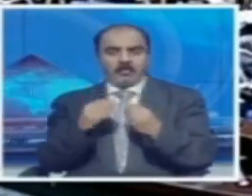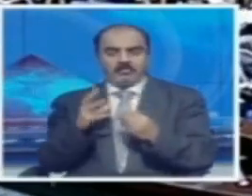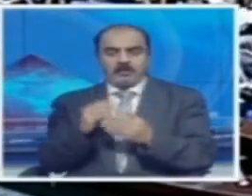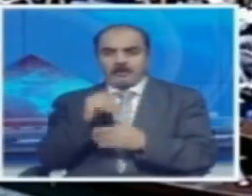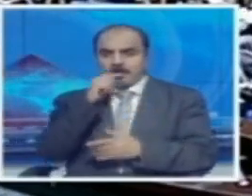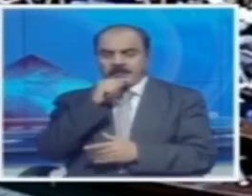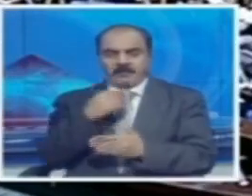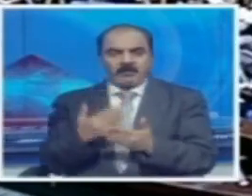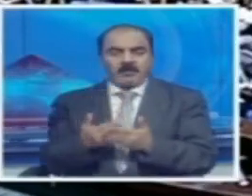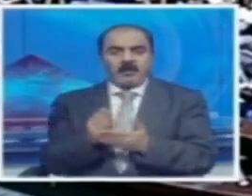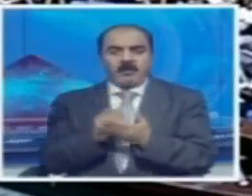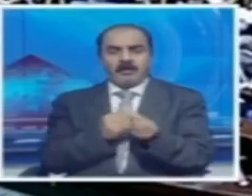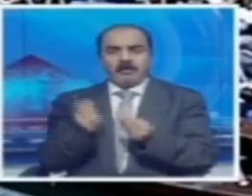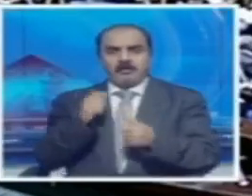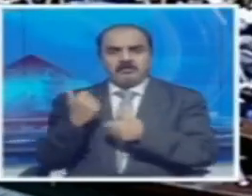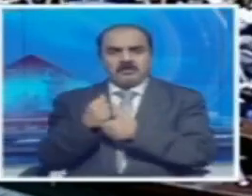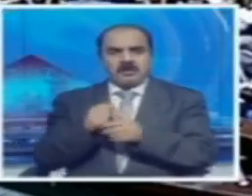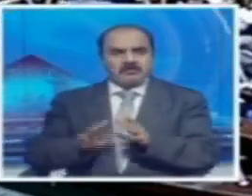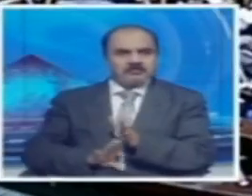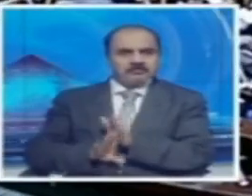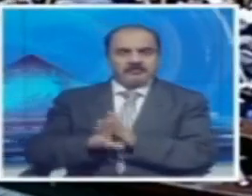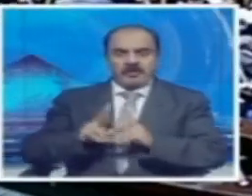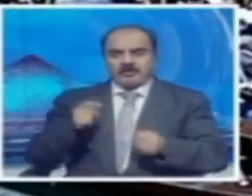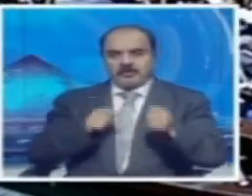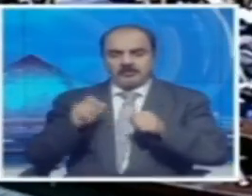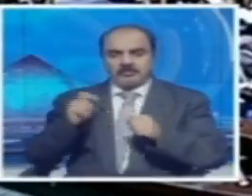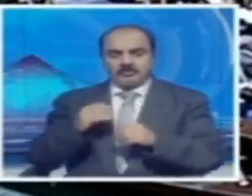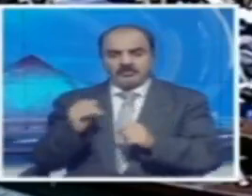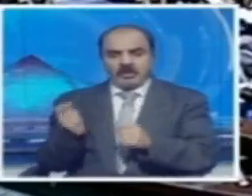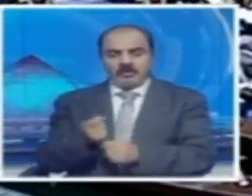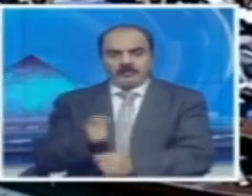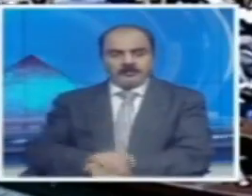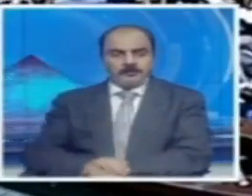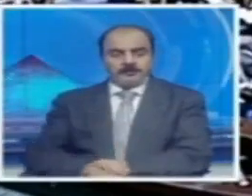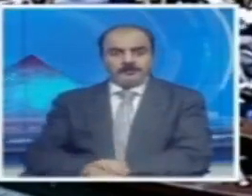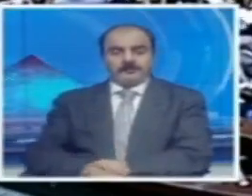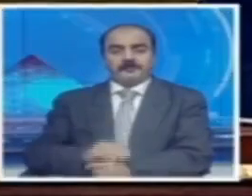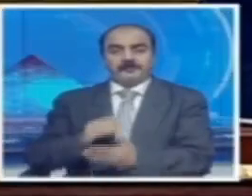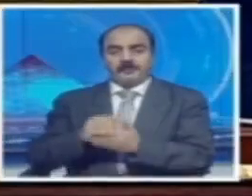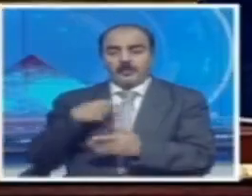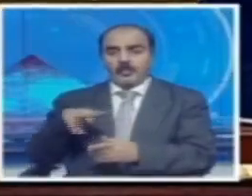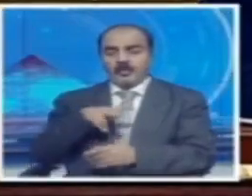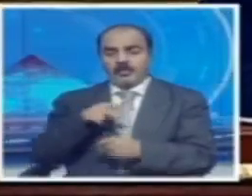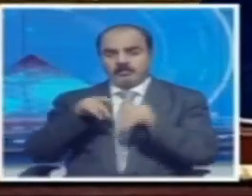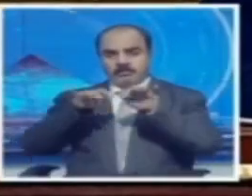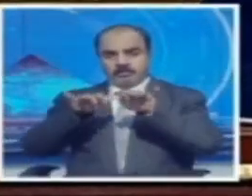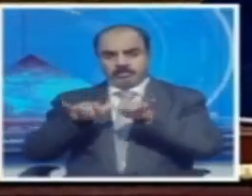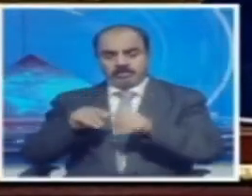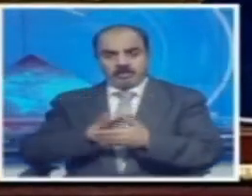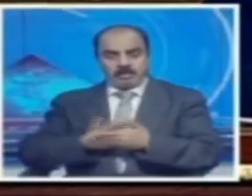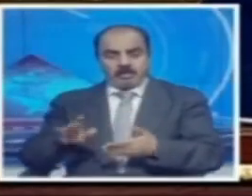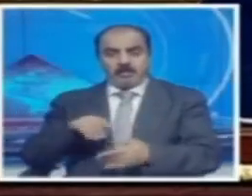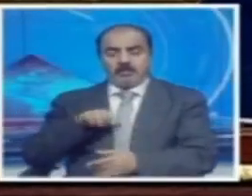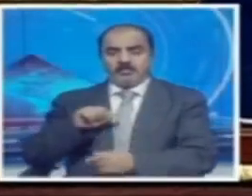والمرأة لمواجهة المتطلبات المتغيرة والمتسارعة لسوق العمل. وبعد انتهاء الوزيرين من إلقاء بيانيهما، أحال